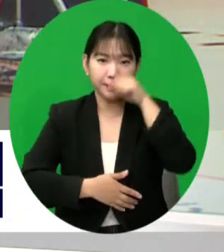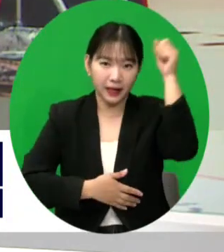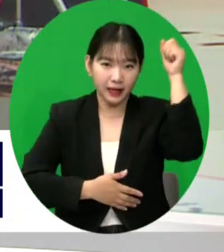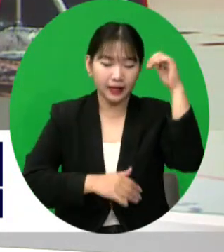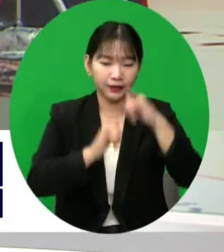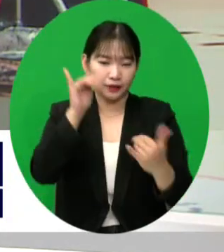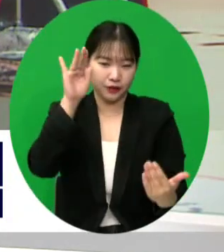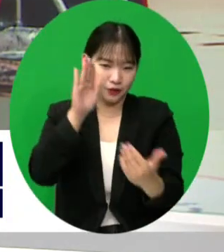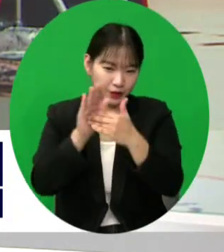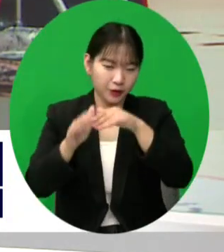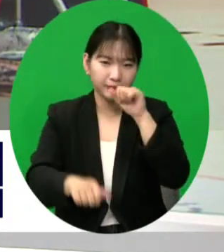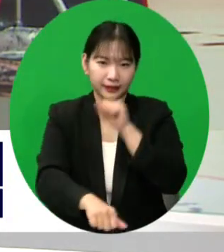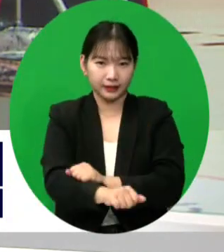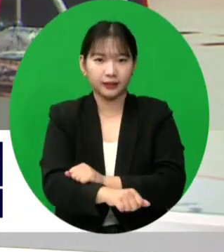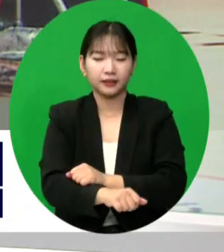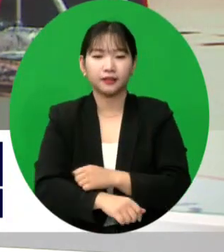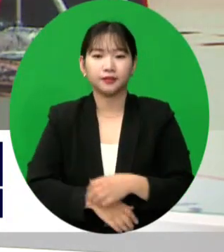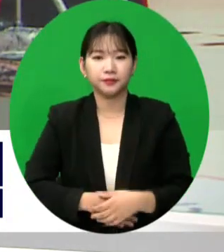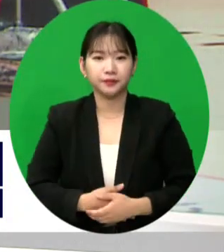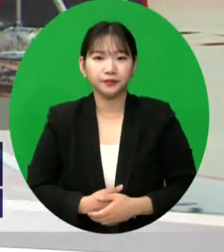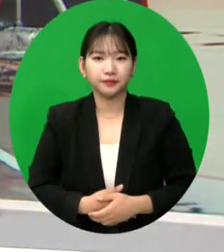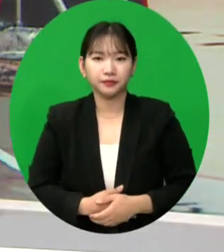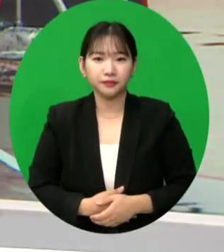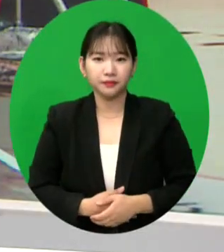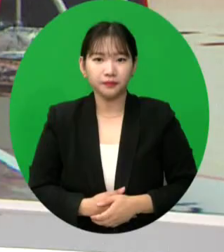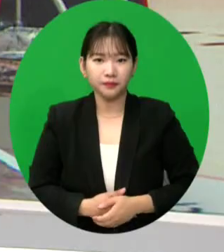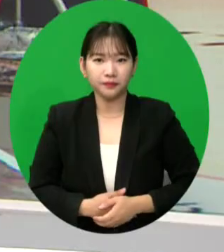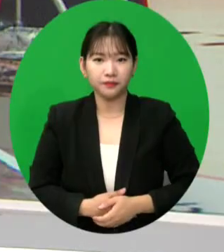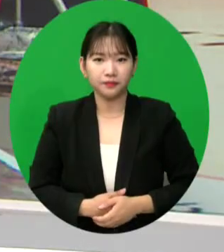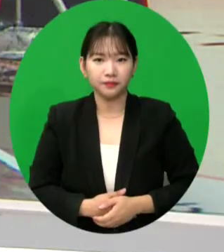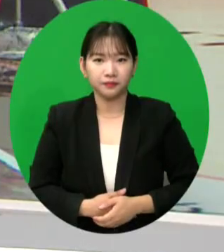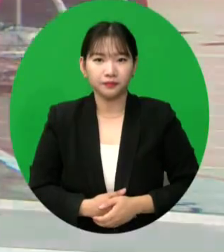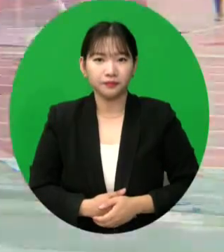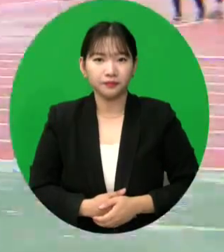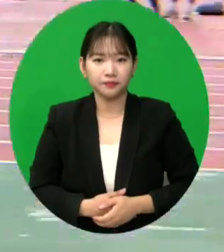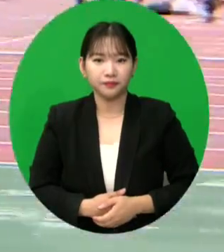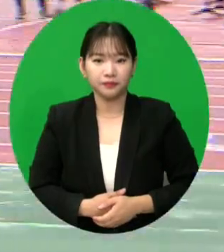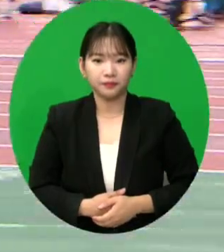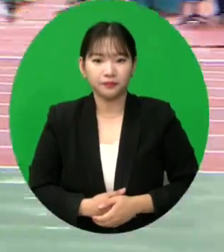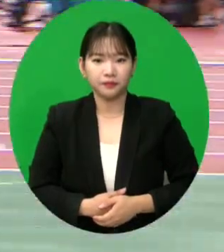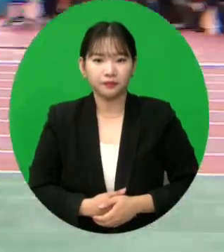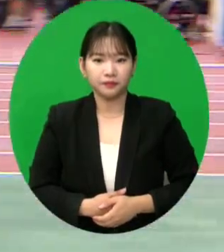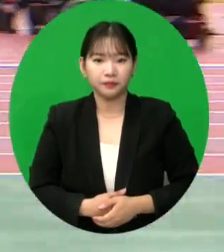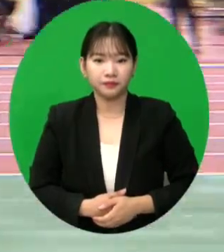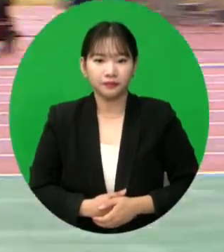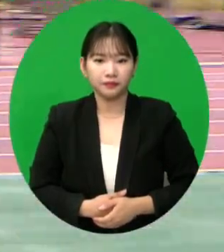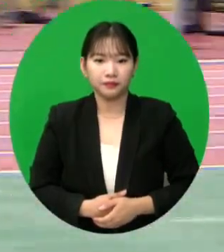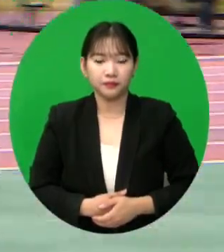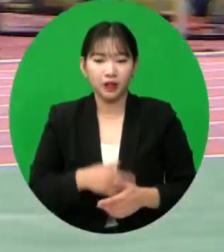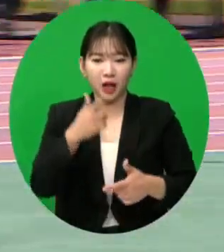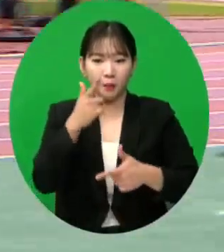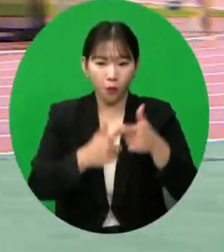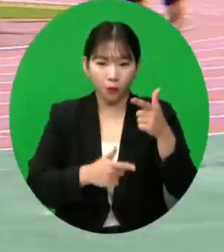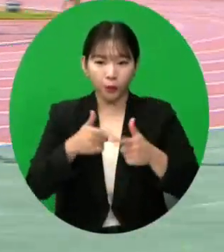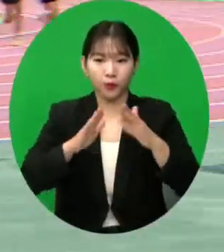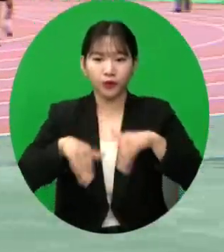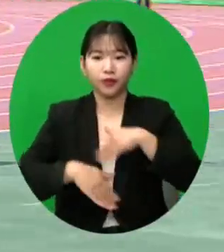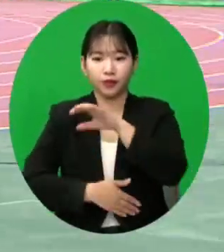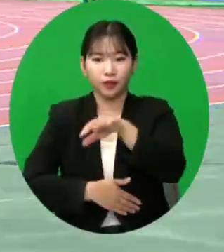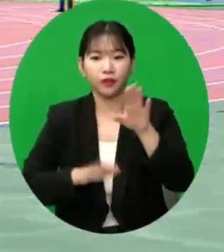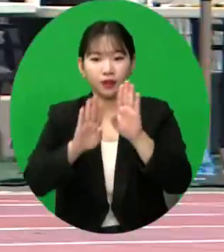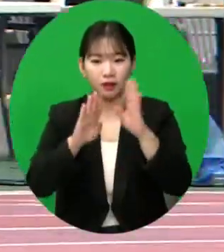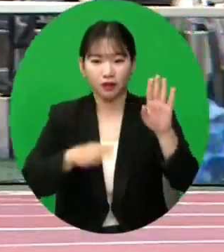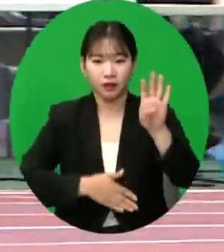역대 최고의 성적을 올렸습니다. 서희령 기자입니다. 목포 등 전남 일원에서